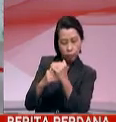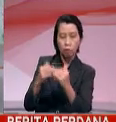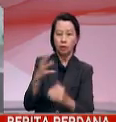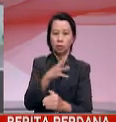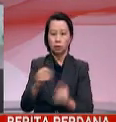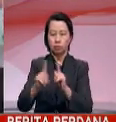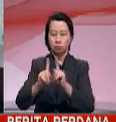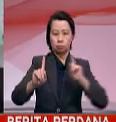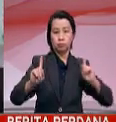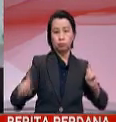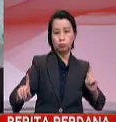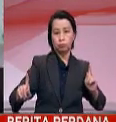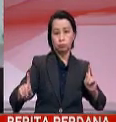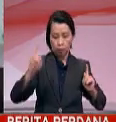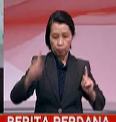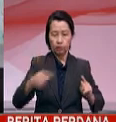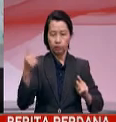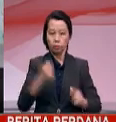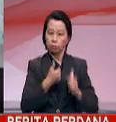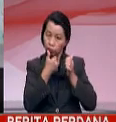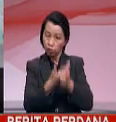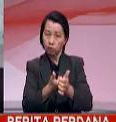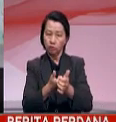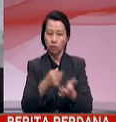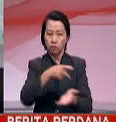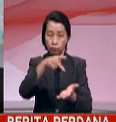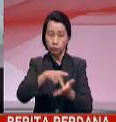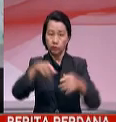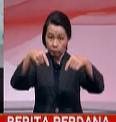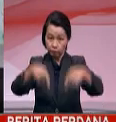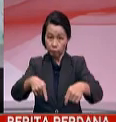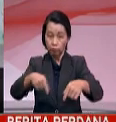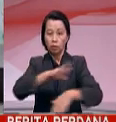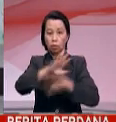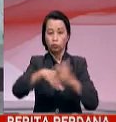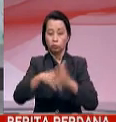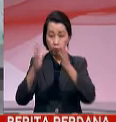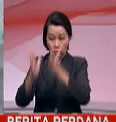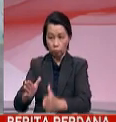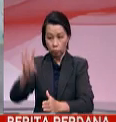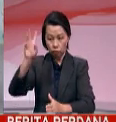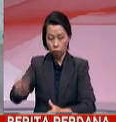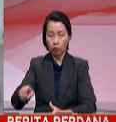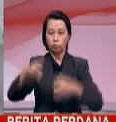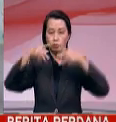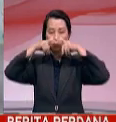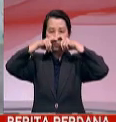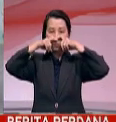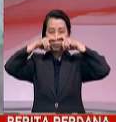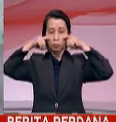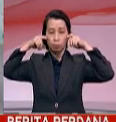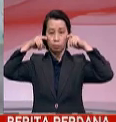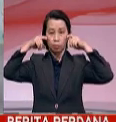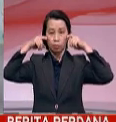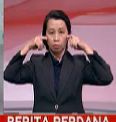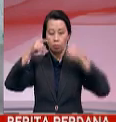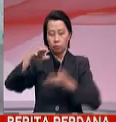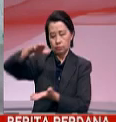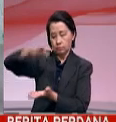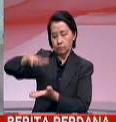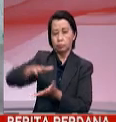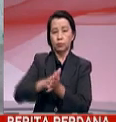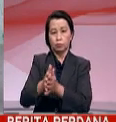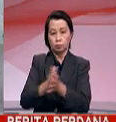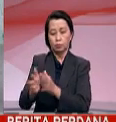itu, penjarakan sosial perlu sentiasa dipatuhi di pusat pengundian. Semua pengundi wajib memakai pelitup hidung dan mulut. Cecair pembasmi